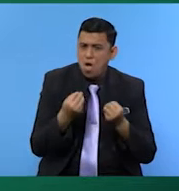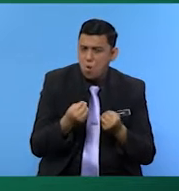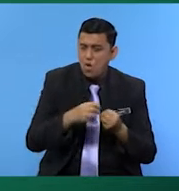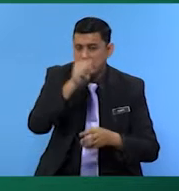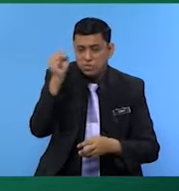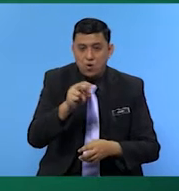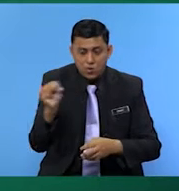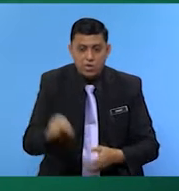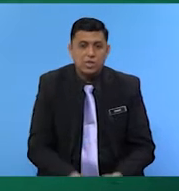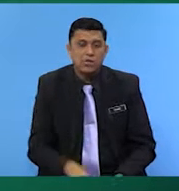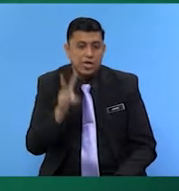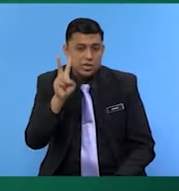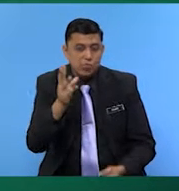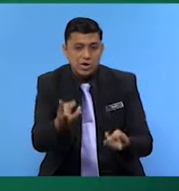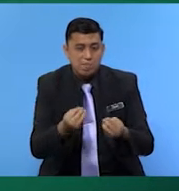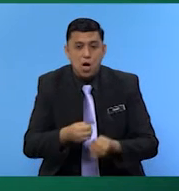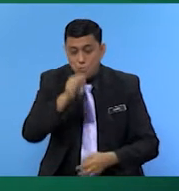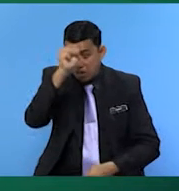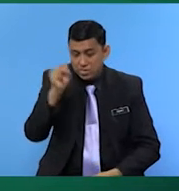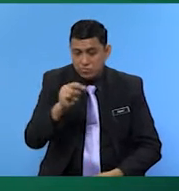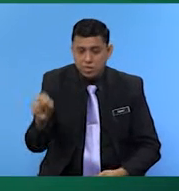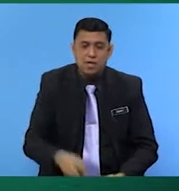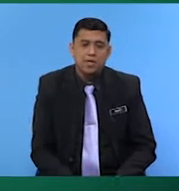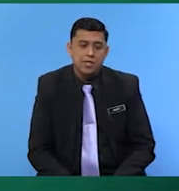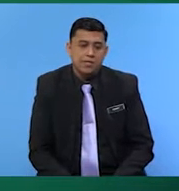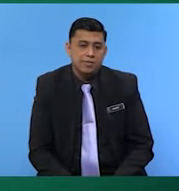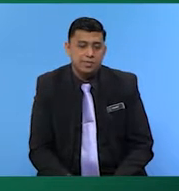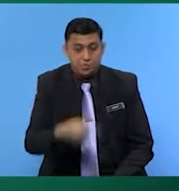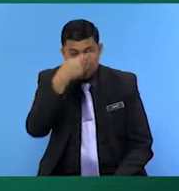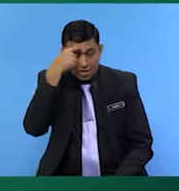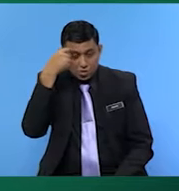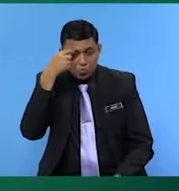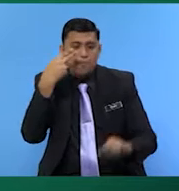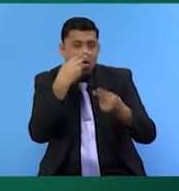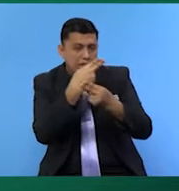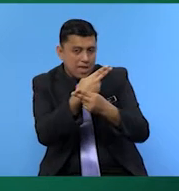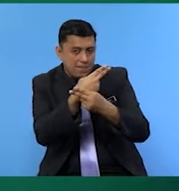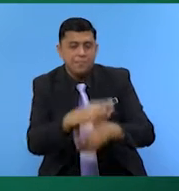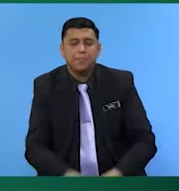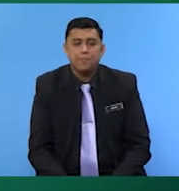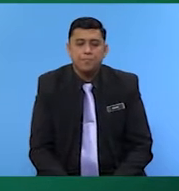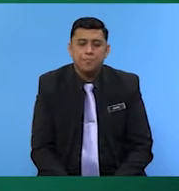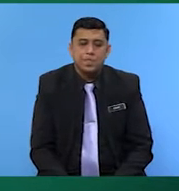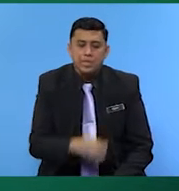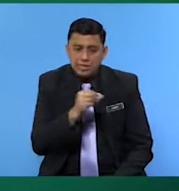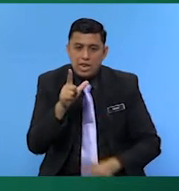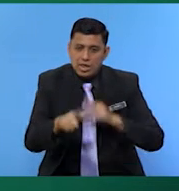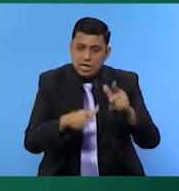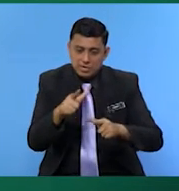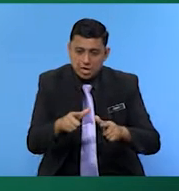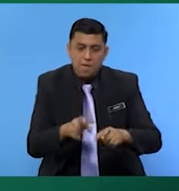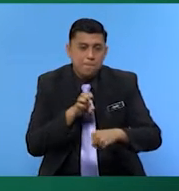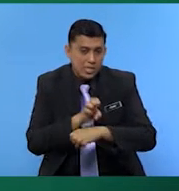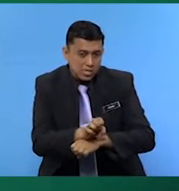soalan, terdapat dua kehendak soalan iaitu faktor penghalang kepada pembentukan perpaduan dan langkah berkesan